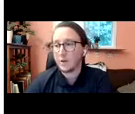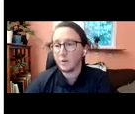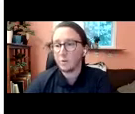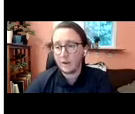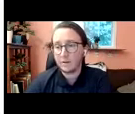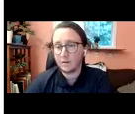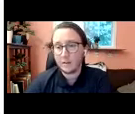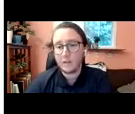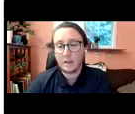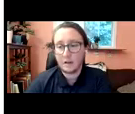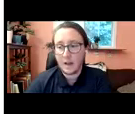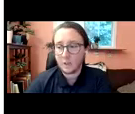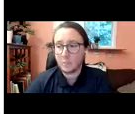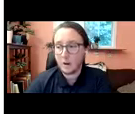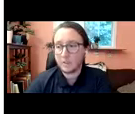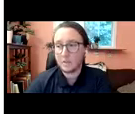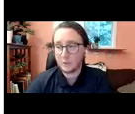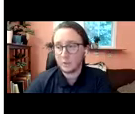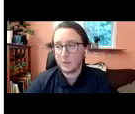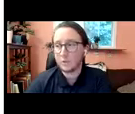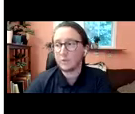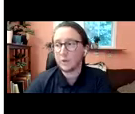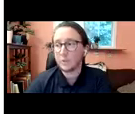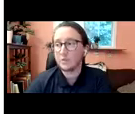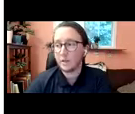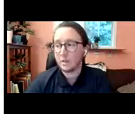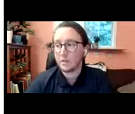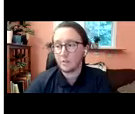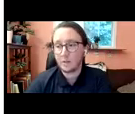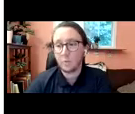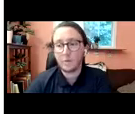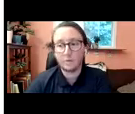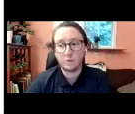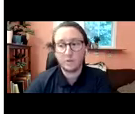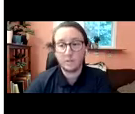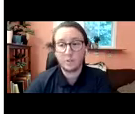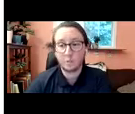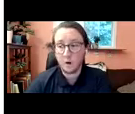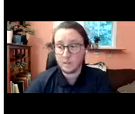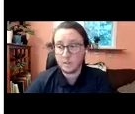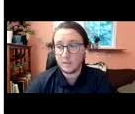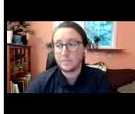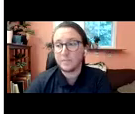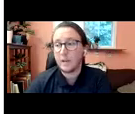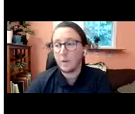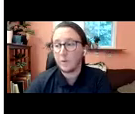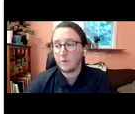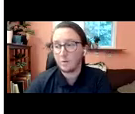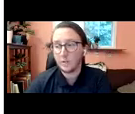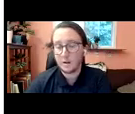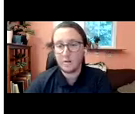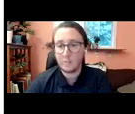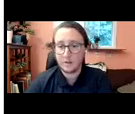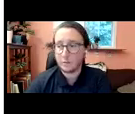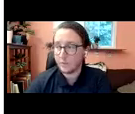précis quant au terme que je choisis, ce qui définit notre identité. Dans ces